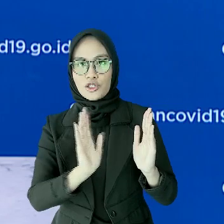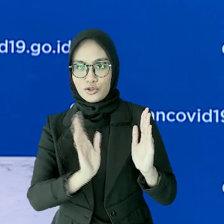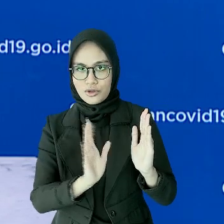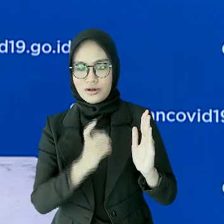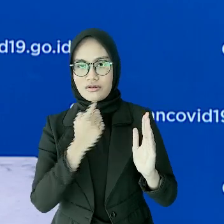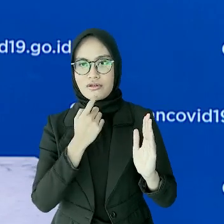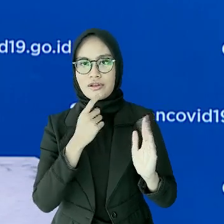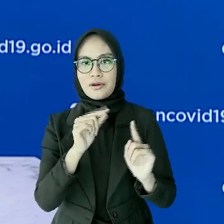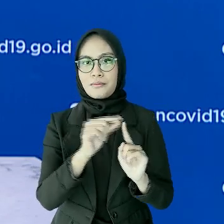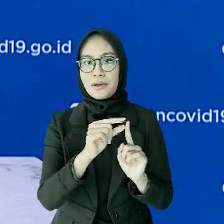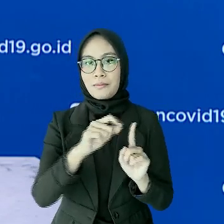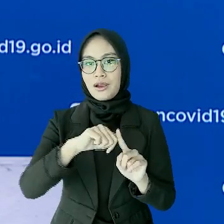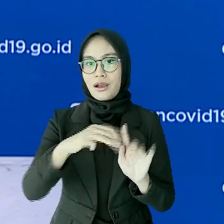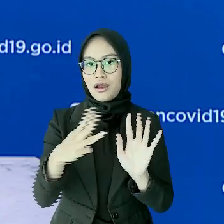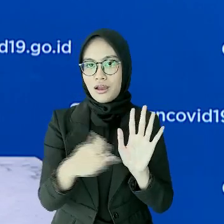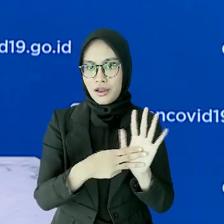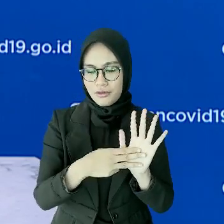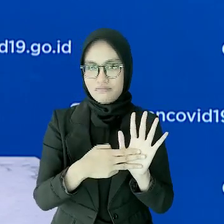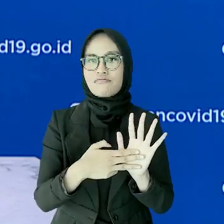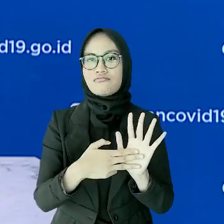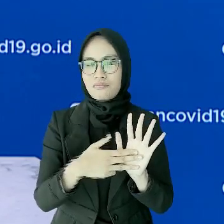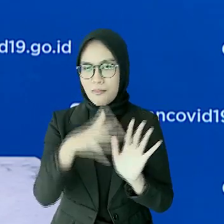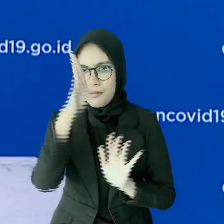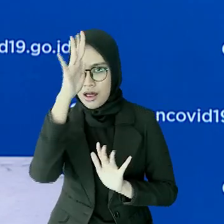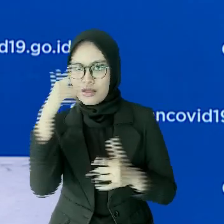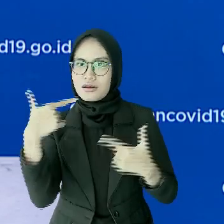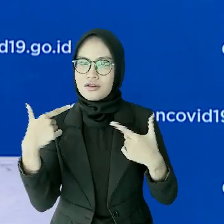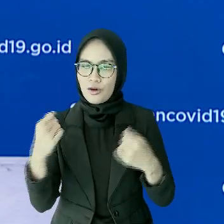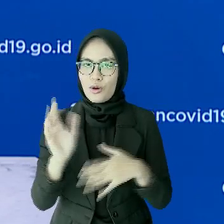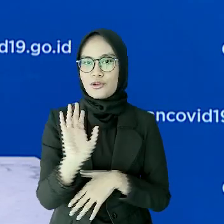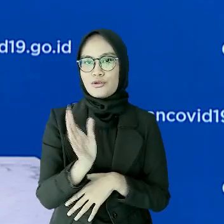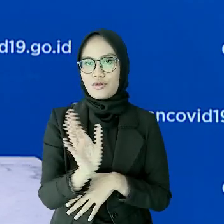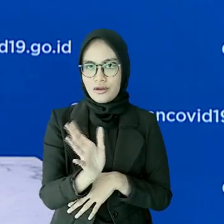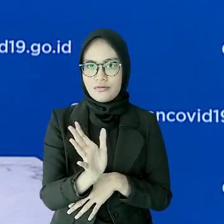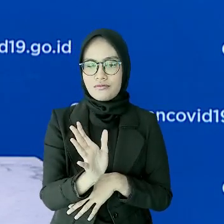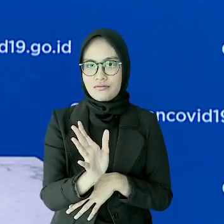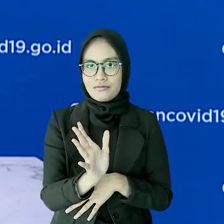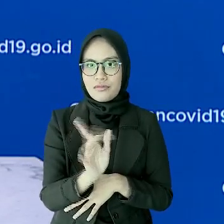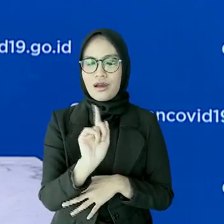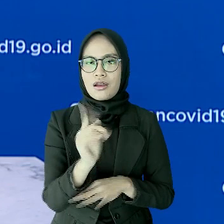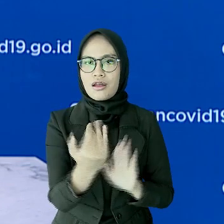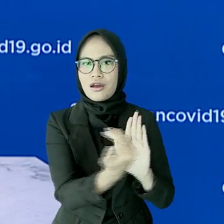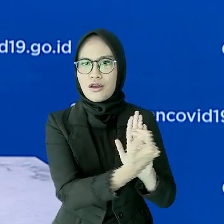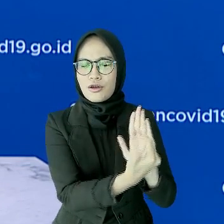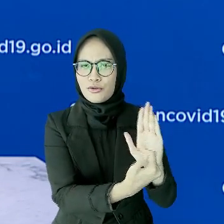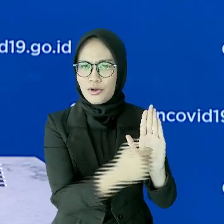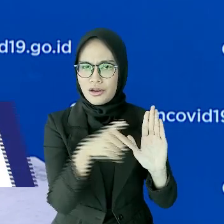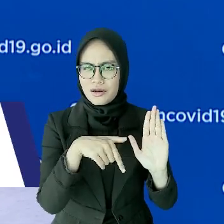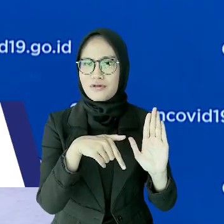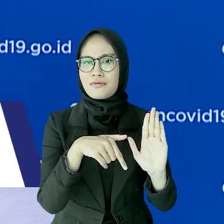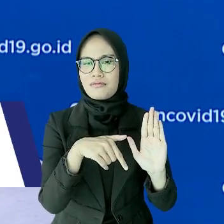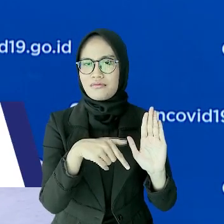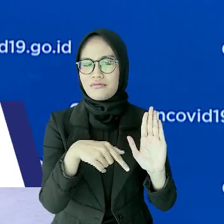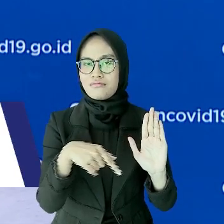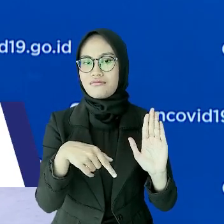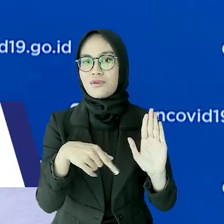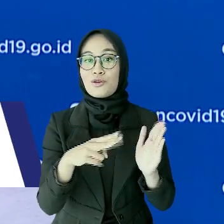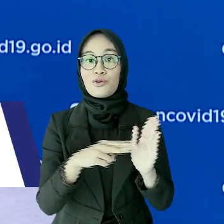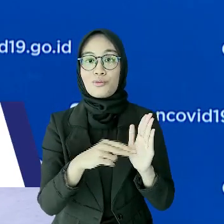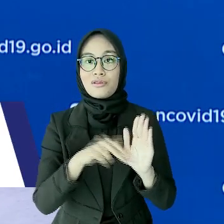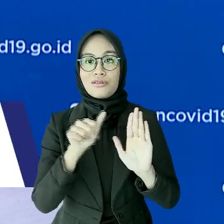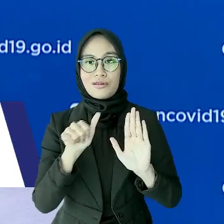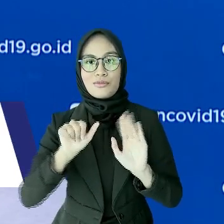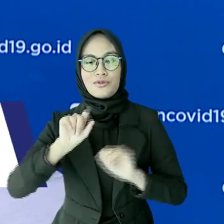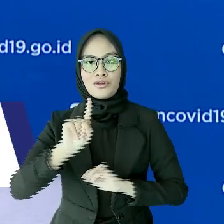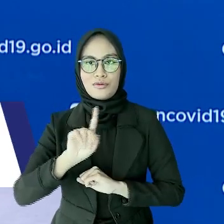PPKM di luar Jawa Bali dan telah mengeluarkan instruksi Menteri Dalam Negeri atau Inmendagri nomor 61